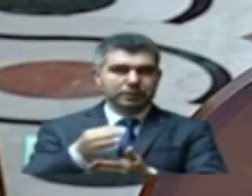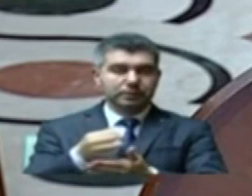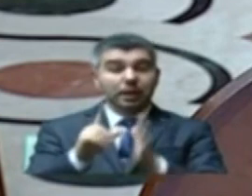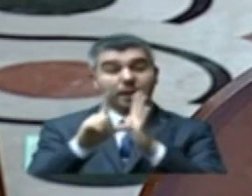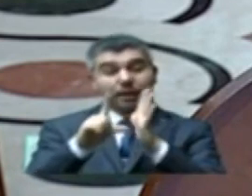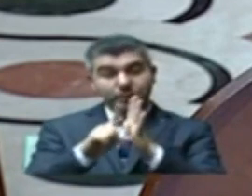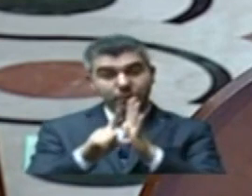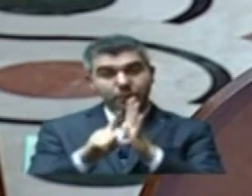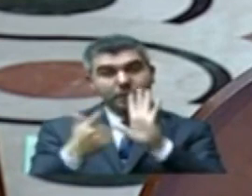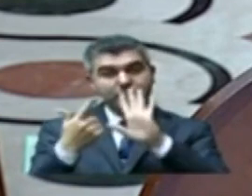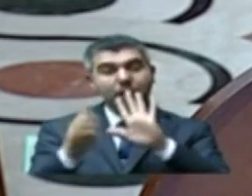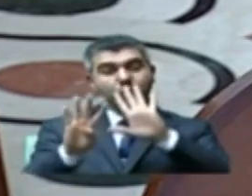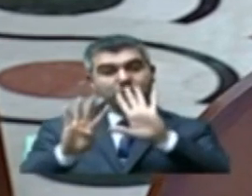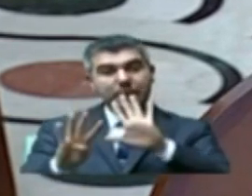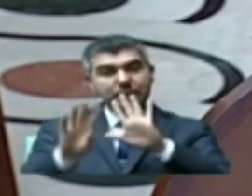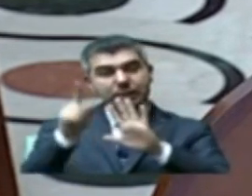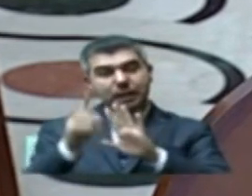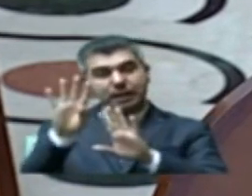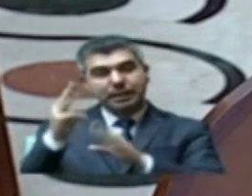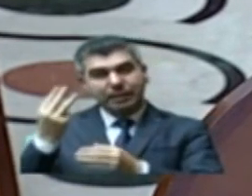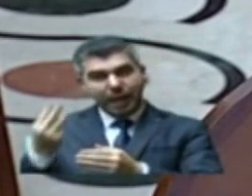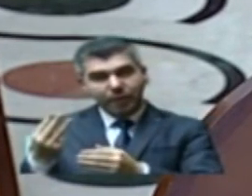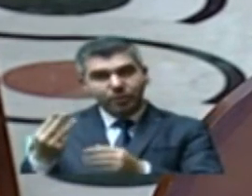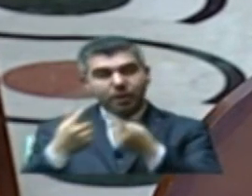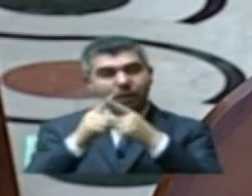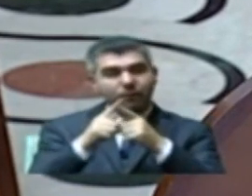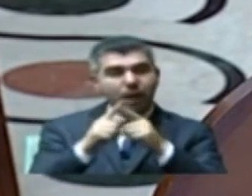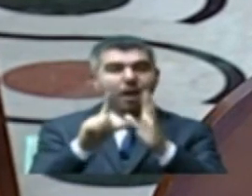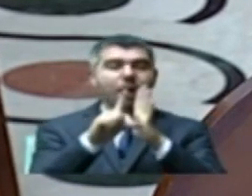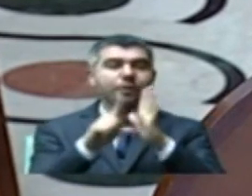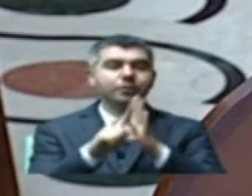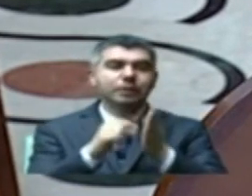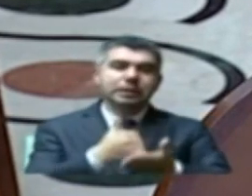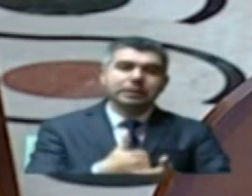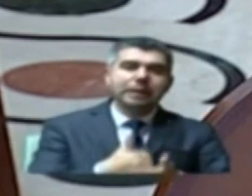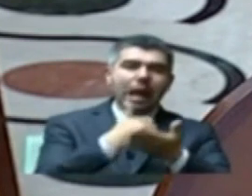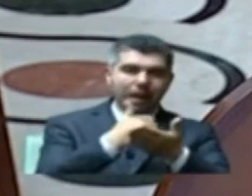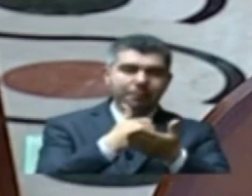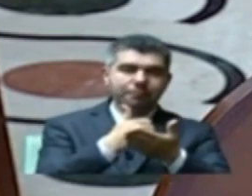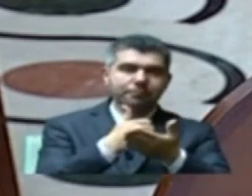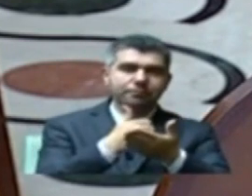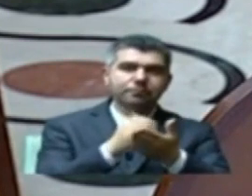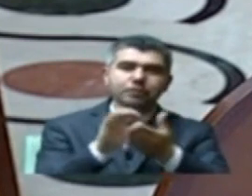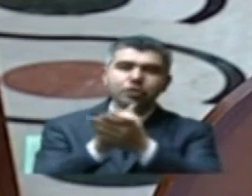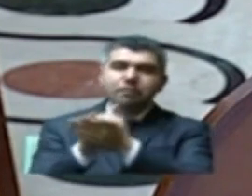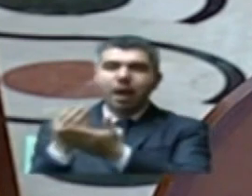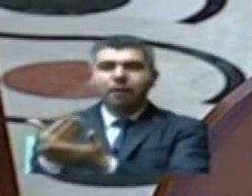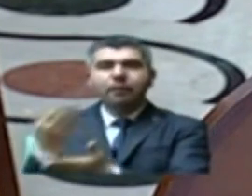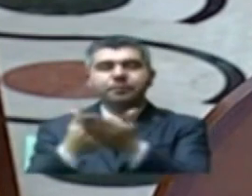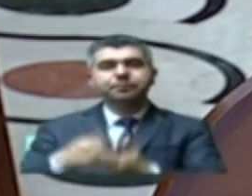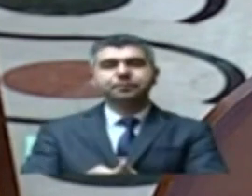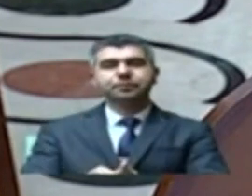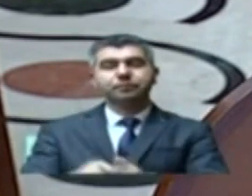القانون الإطار 97-13 يحيل على قانون للدعم الاجتماعي وليس نصا تنظيميا، وبالتالي